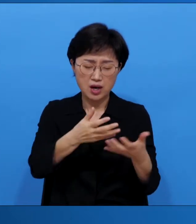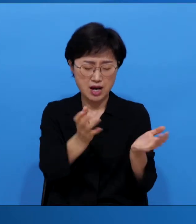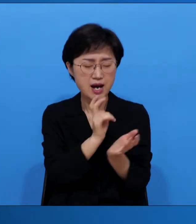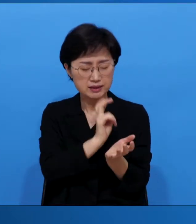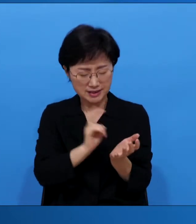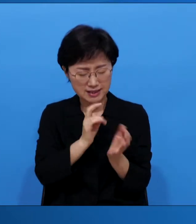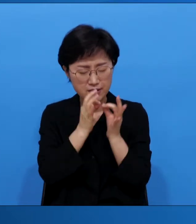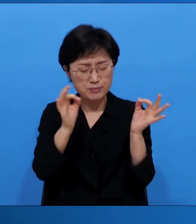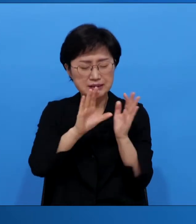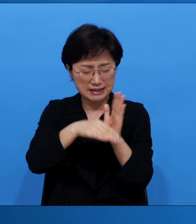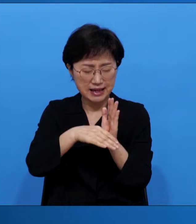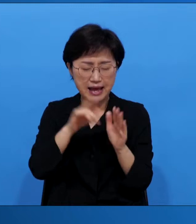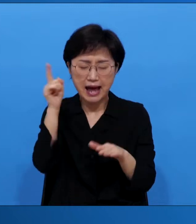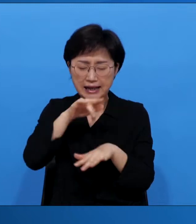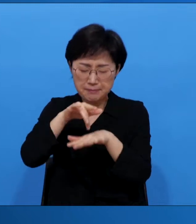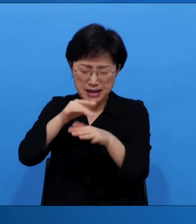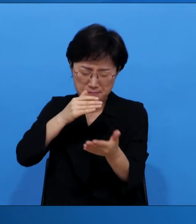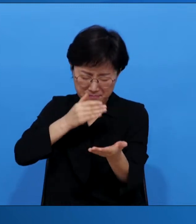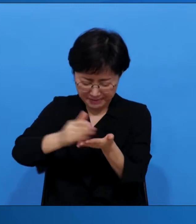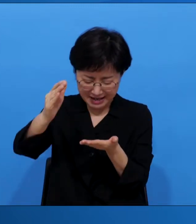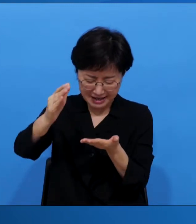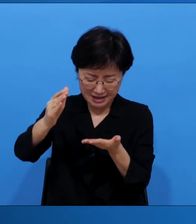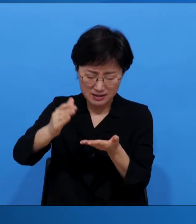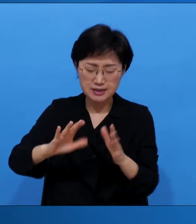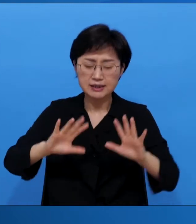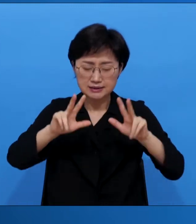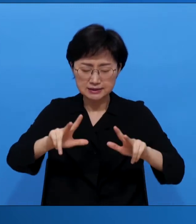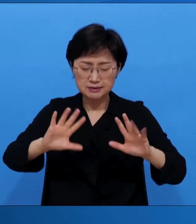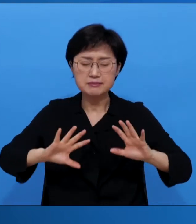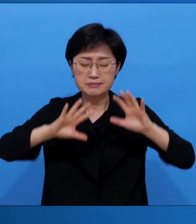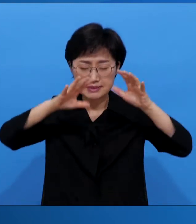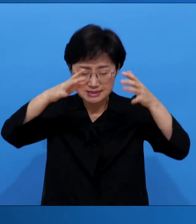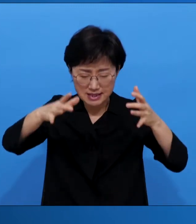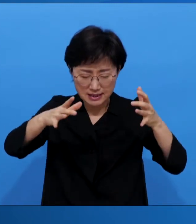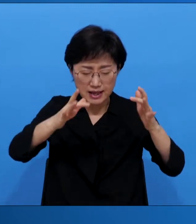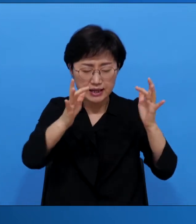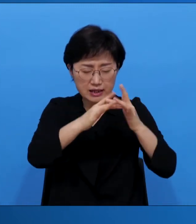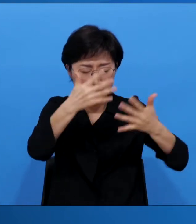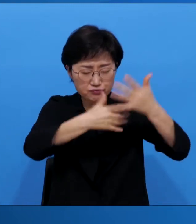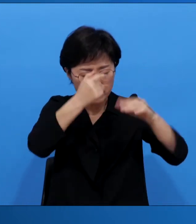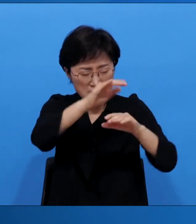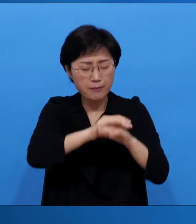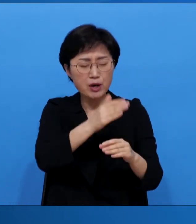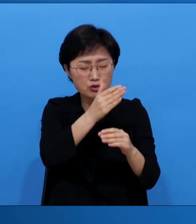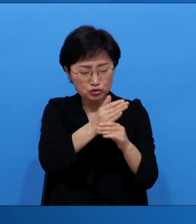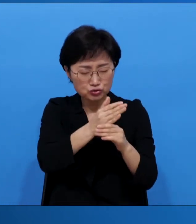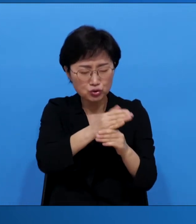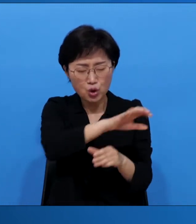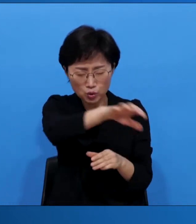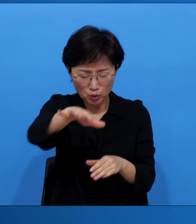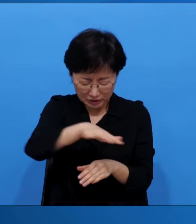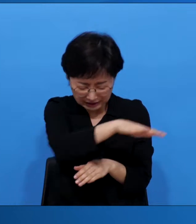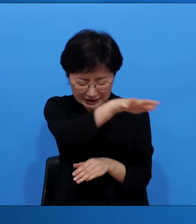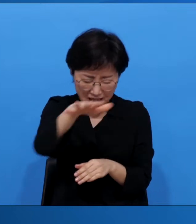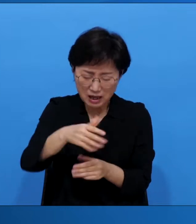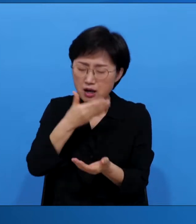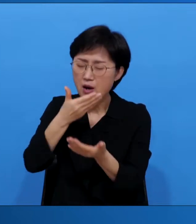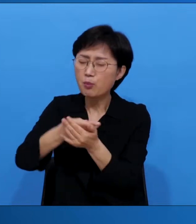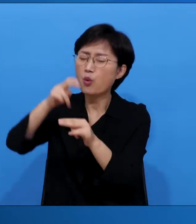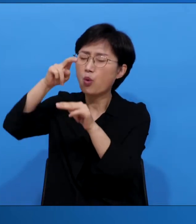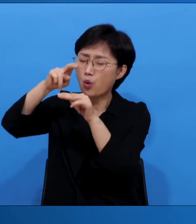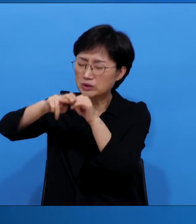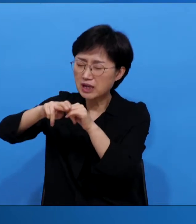통하여 악신이 떠나가며 전 세계 인터넷으로 예배하는 제자들에게 보좌의 축복으로 역사하실